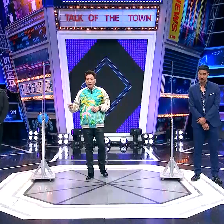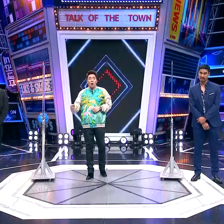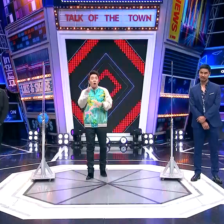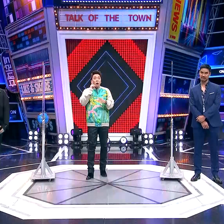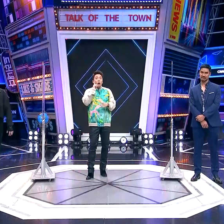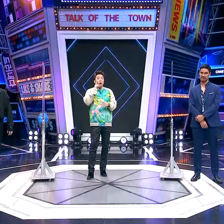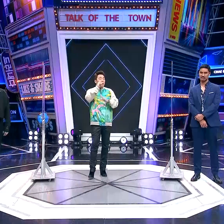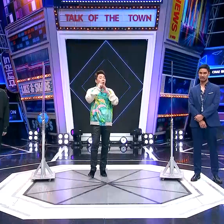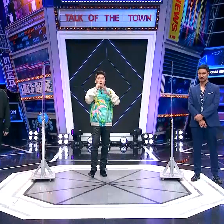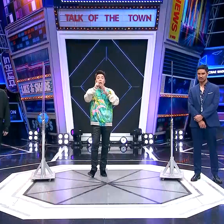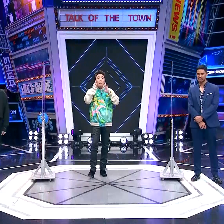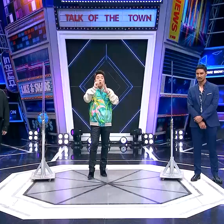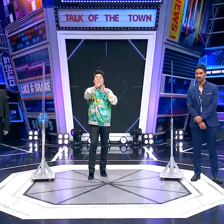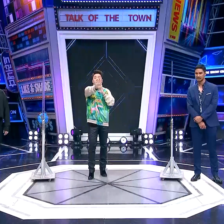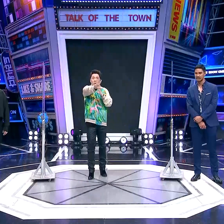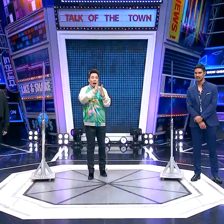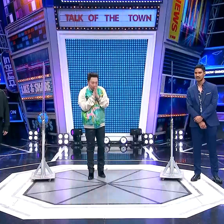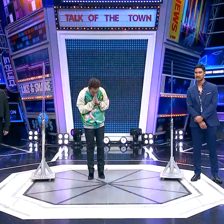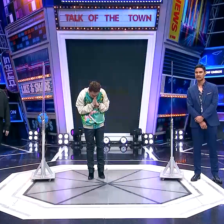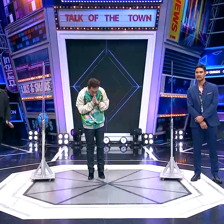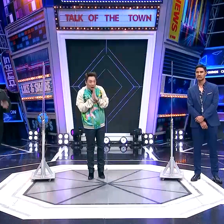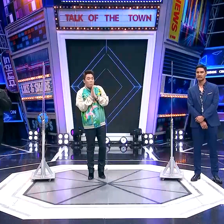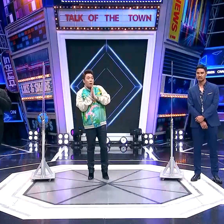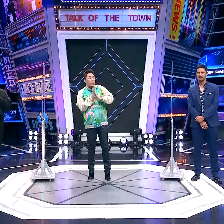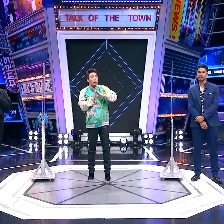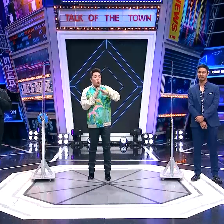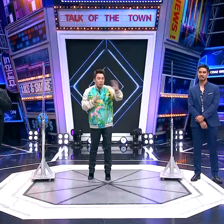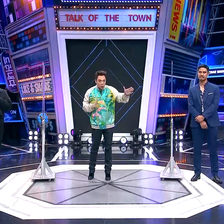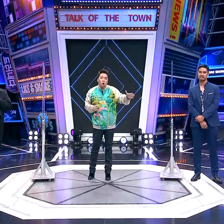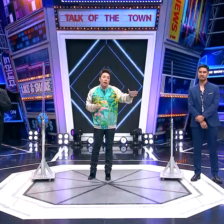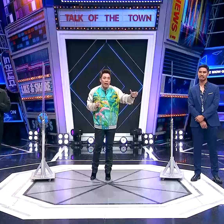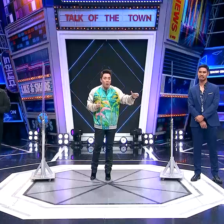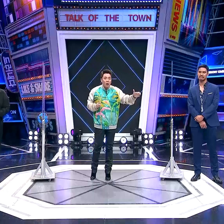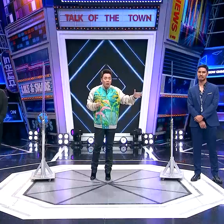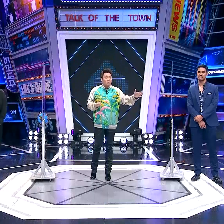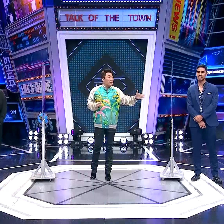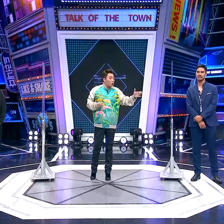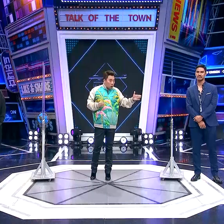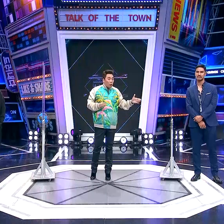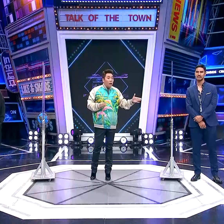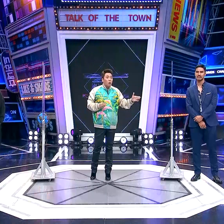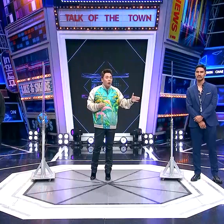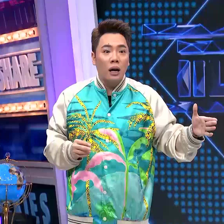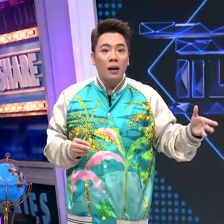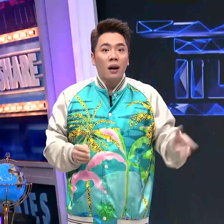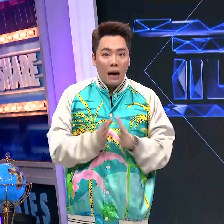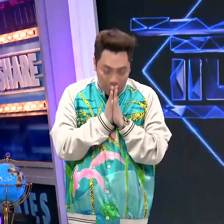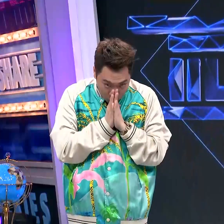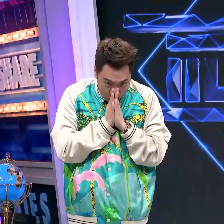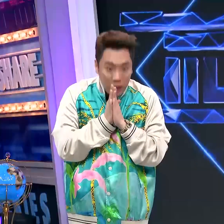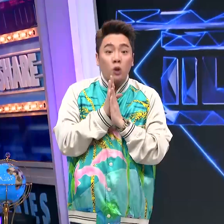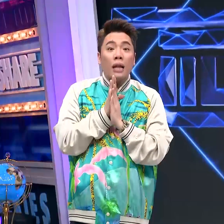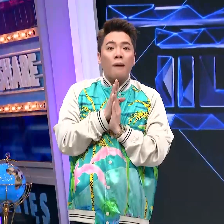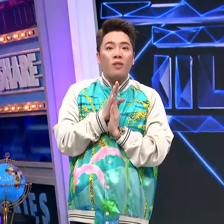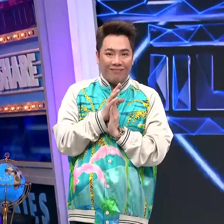นี้เมื่อกี้ขอโทษนะฮะขอบคุณทางมติชนก่อนนะครับเมื่อกี้เราใช้มติชนออนไลน์ทั้งมติชนทีวีทั้งหมดเลยกราบ